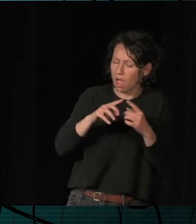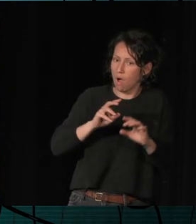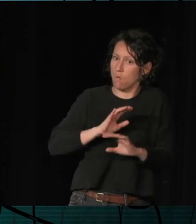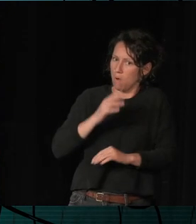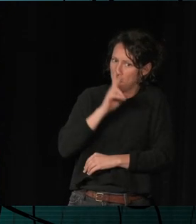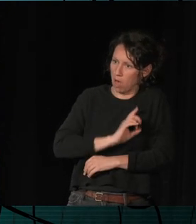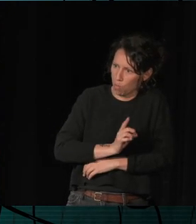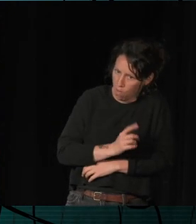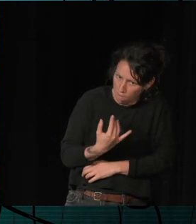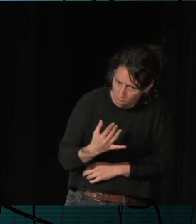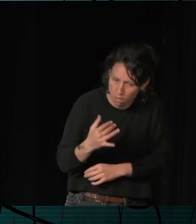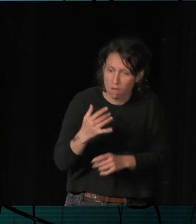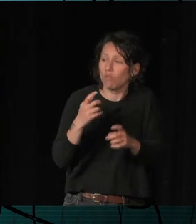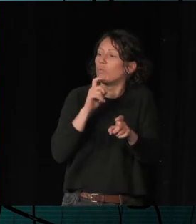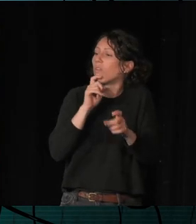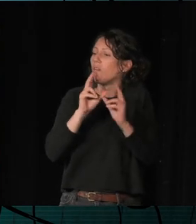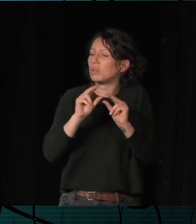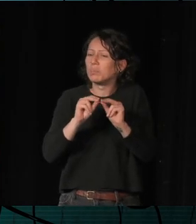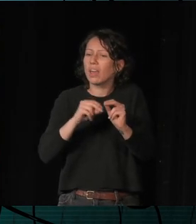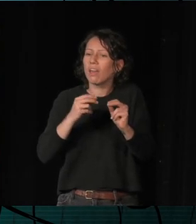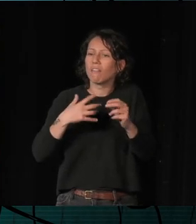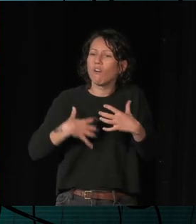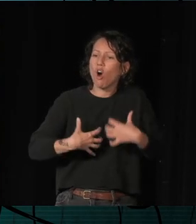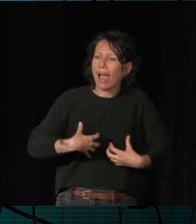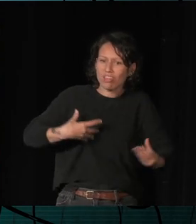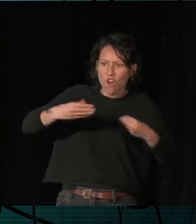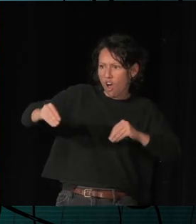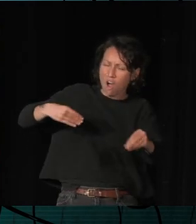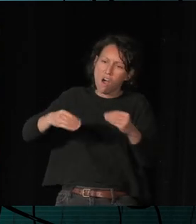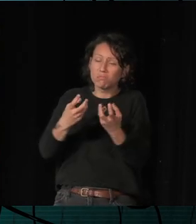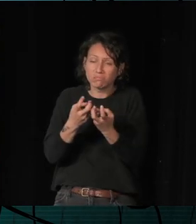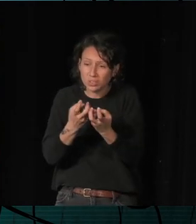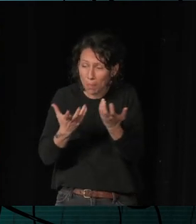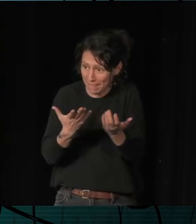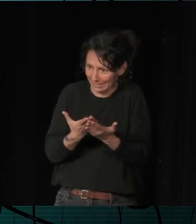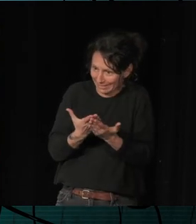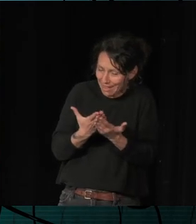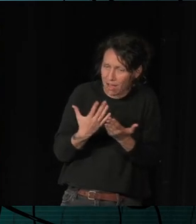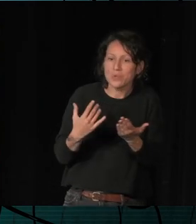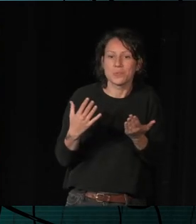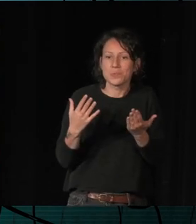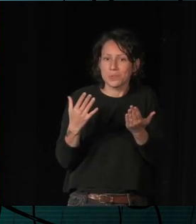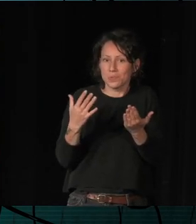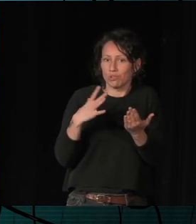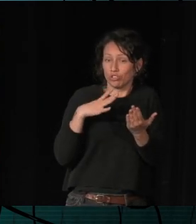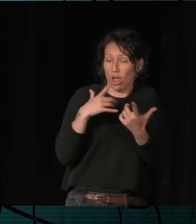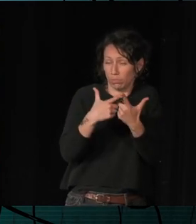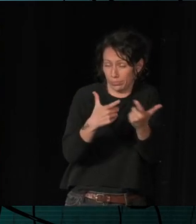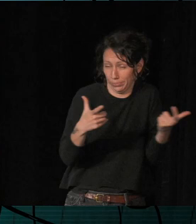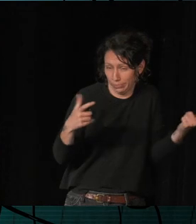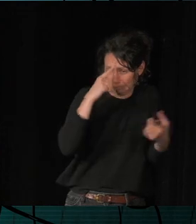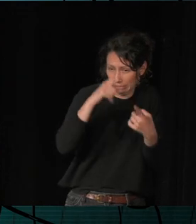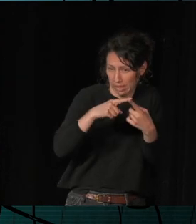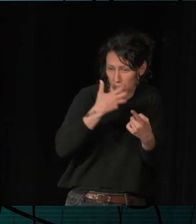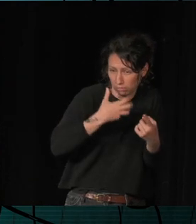dans l'ensemble. Guillaume Béchelier parlait de trafic d'organes tout à l'heure, mais les exemples sont légion en la matière. Mais je trouve que même au sein de l'horreur,